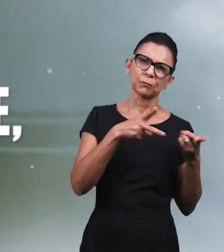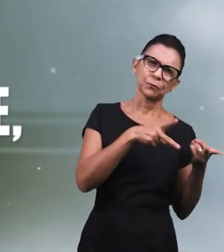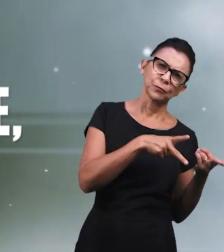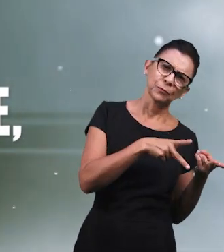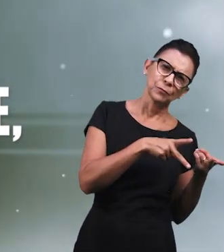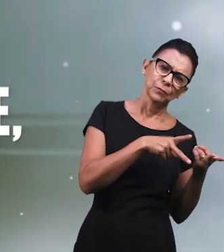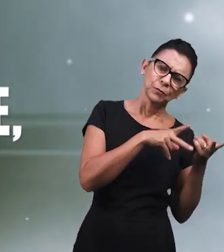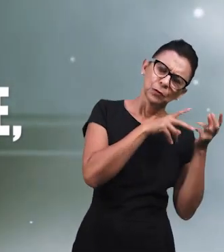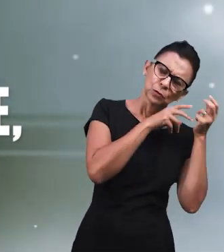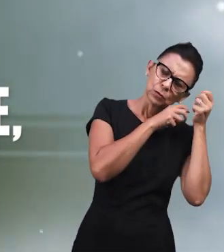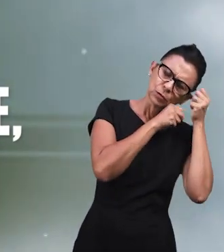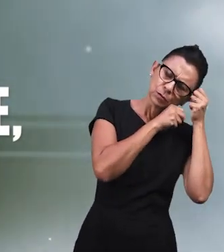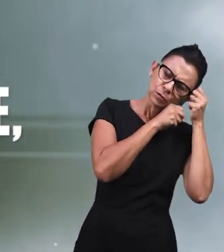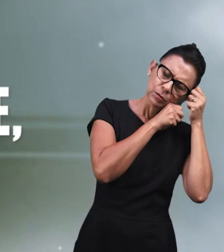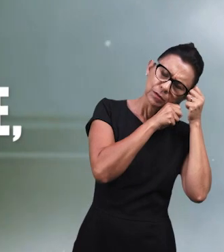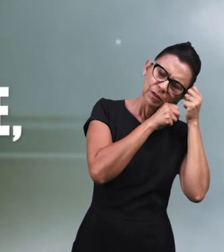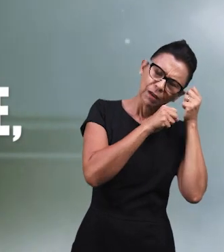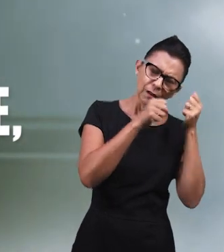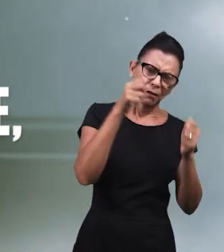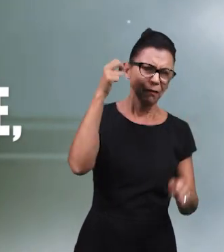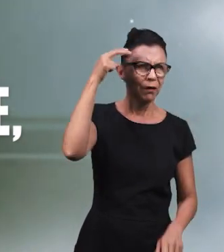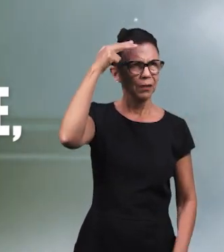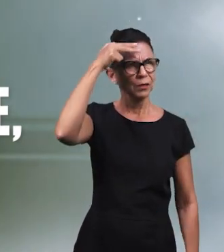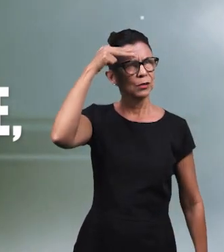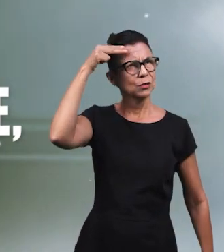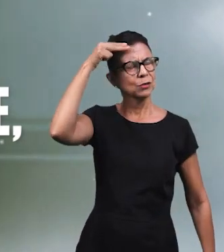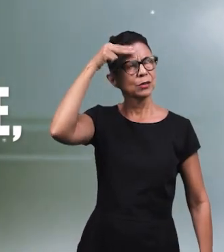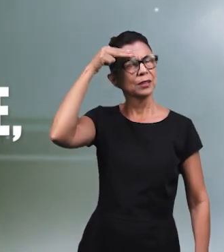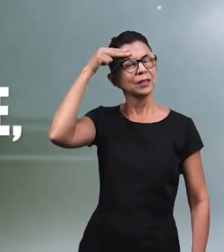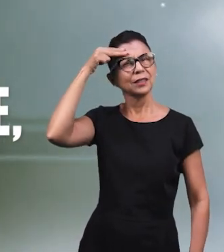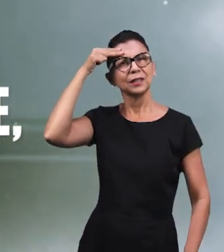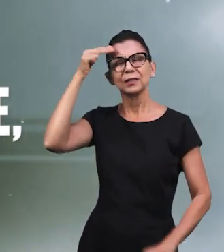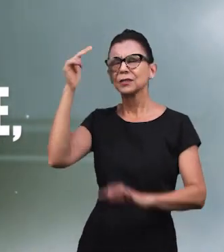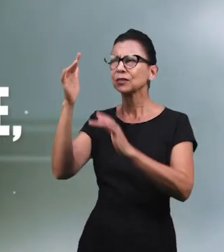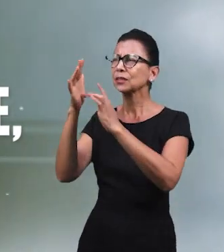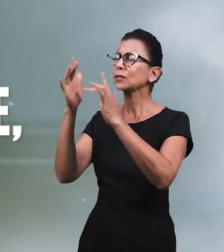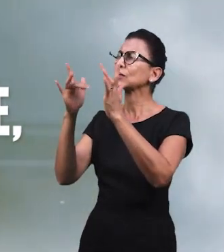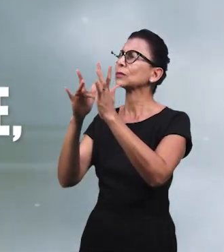Этой ночью я видел Иисуса во сне, и Он дал мне совет.